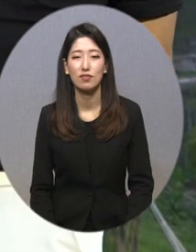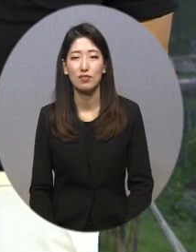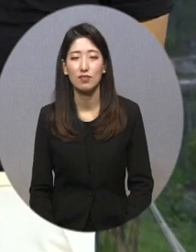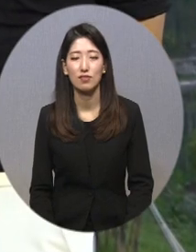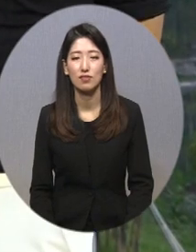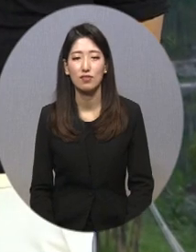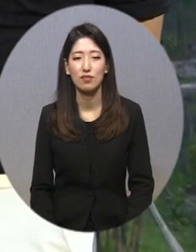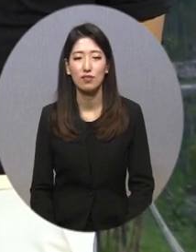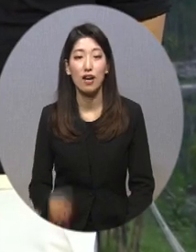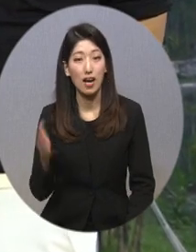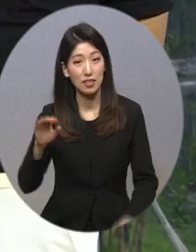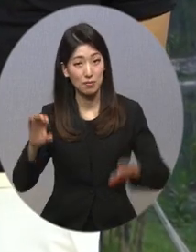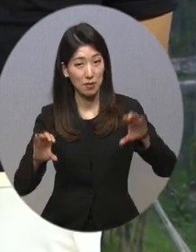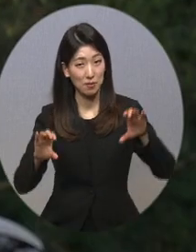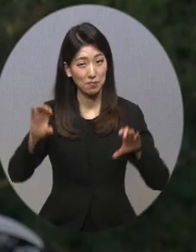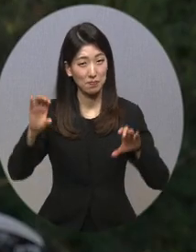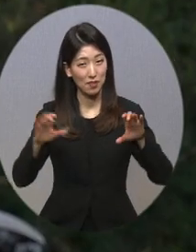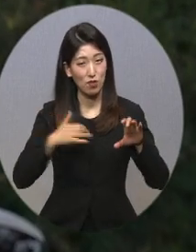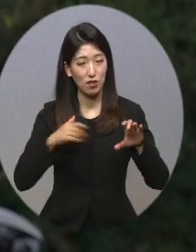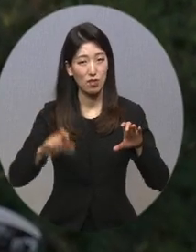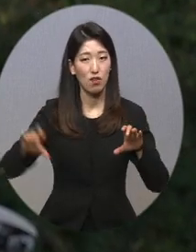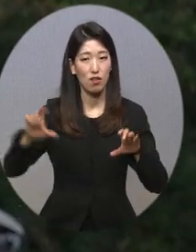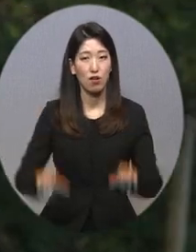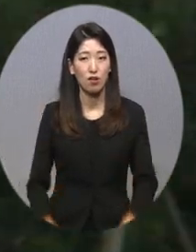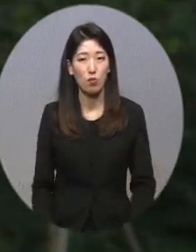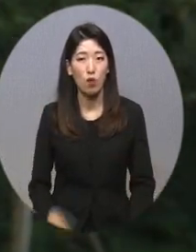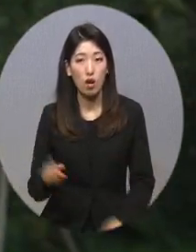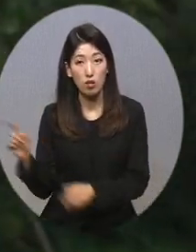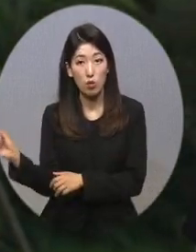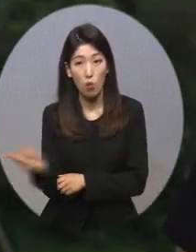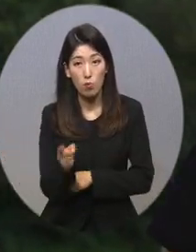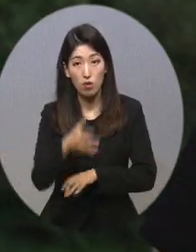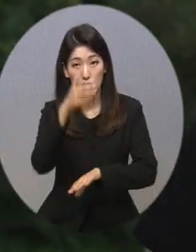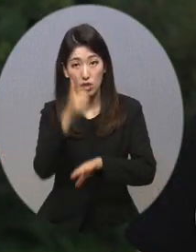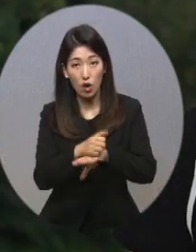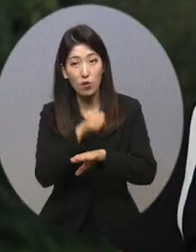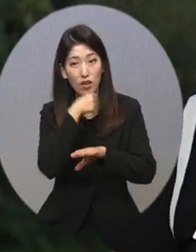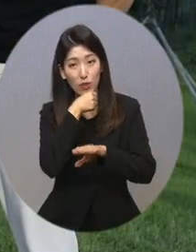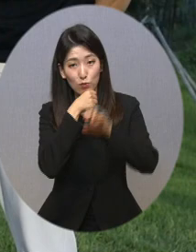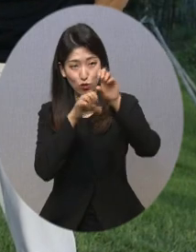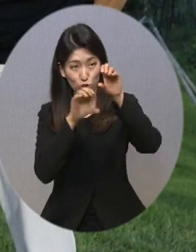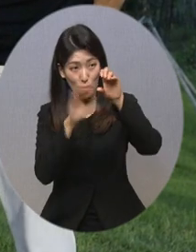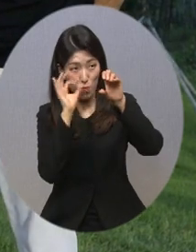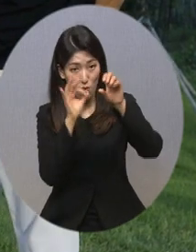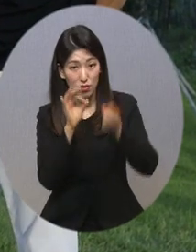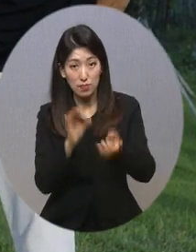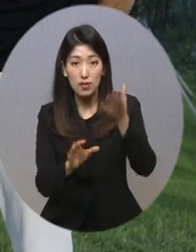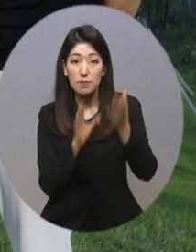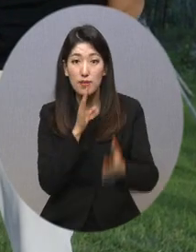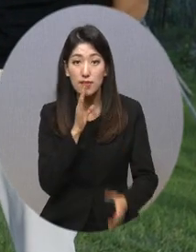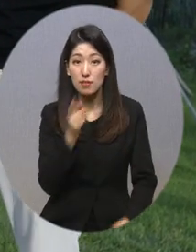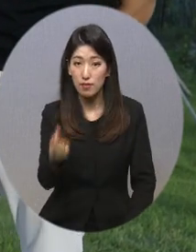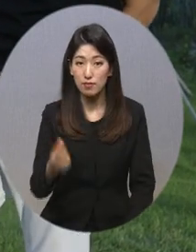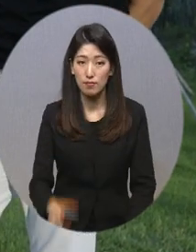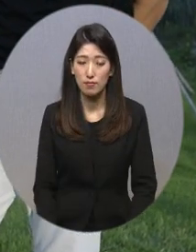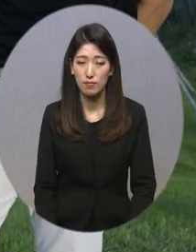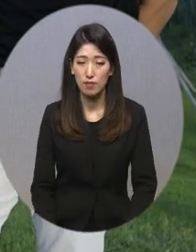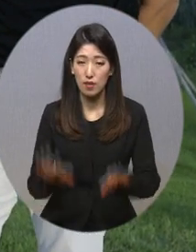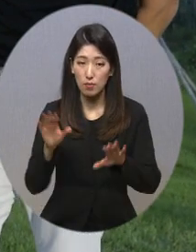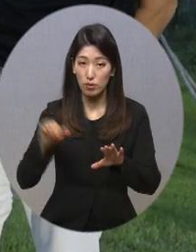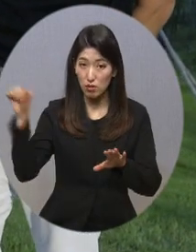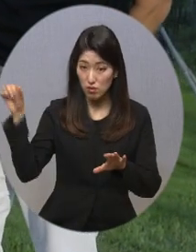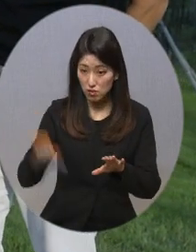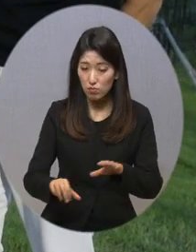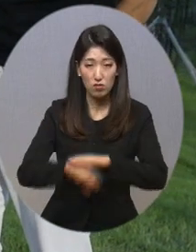업다운은 우리가 이기고 있어요. 근데 전체 원래는 골프는 결과 스코어를 기억하는 거 알지 오빠? 아, 뭐 안타 차 정도야. 이 홀에서 지면 그냥 전체